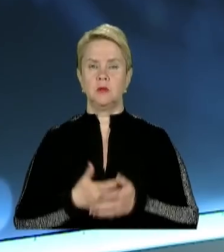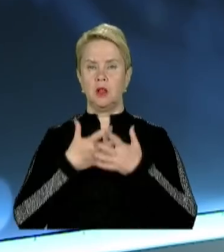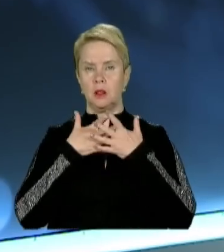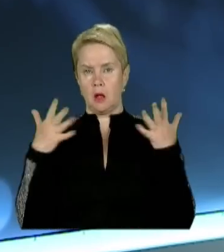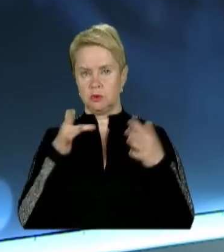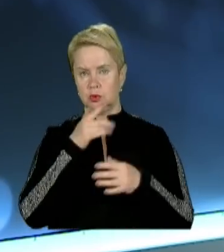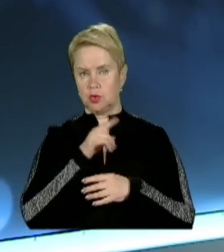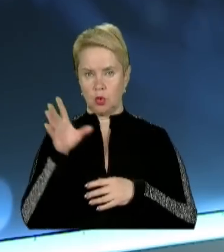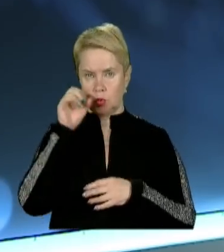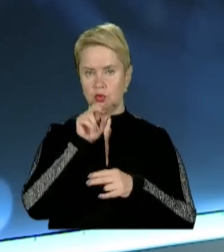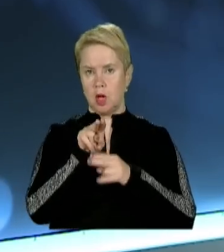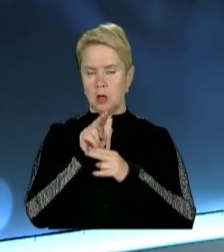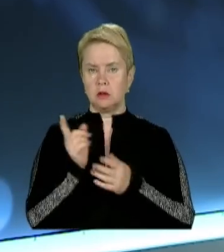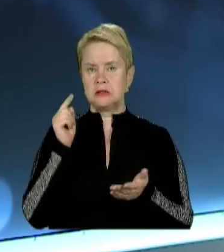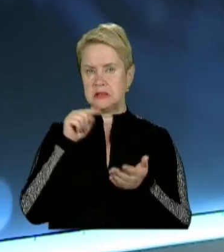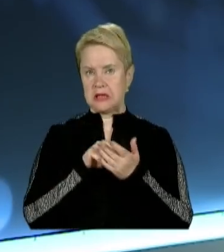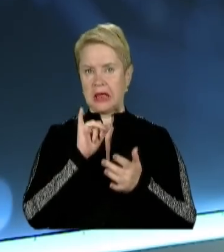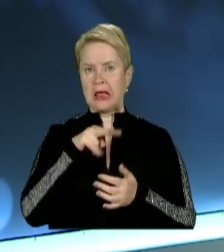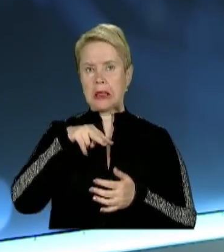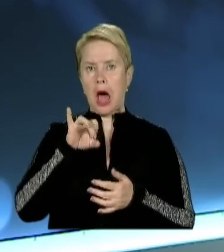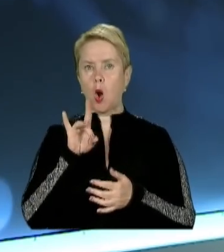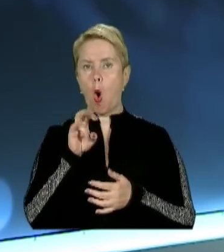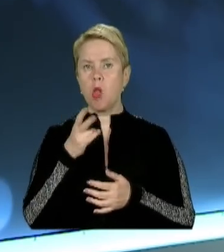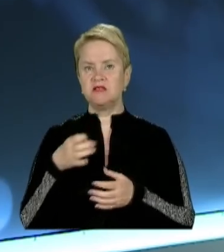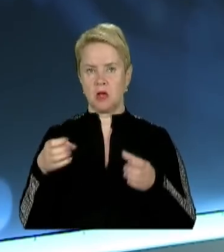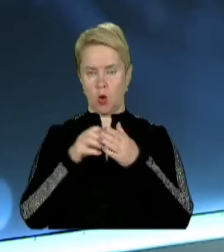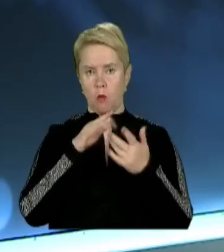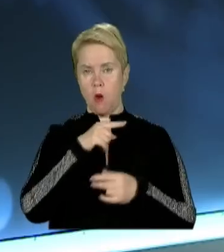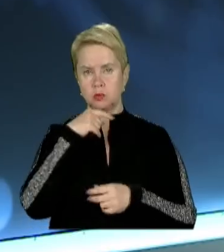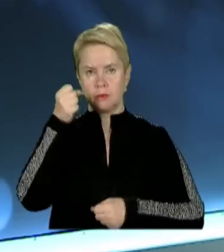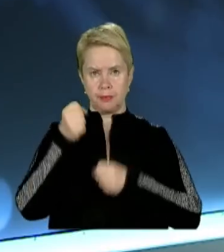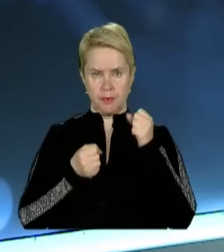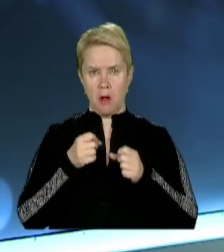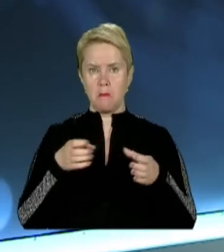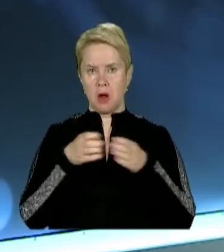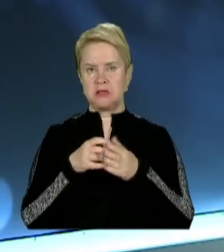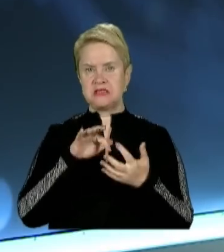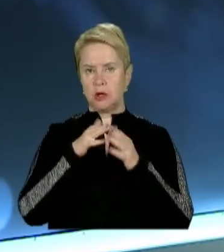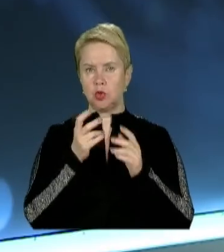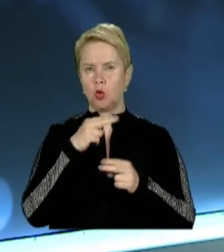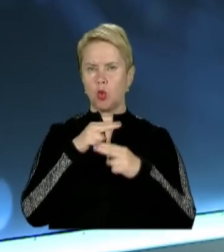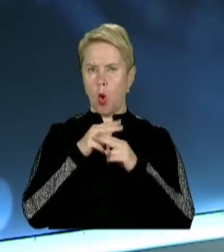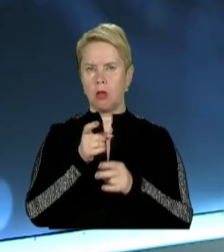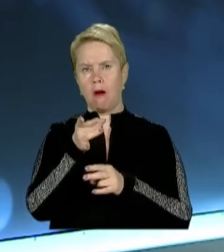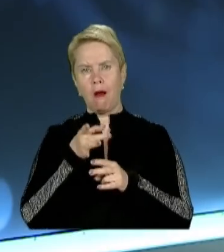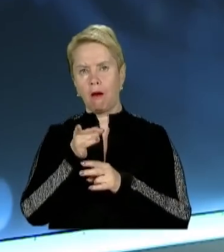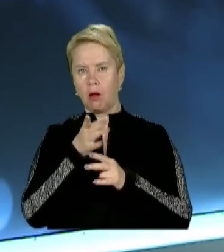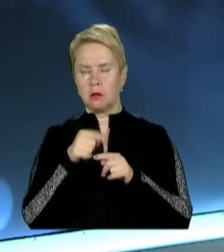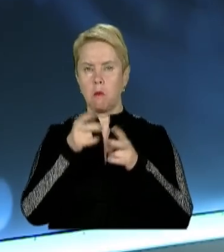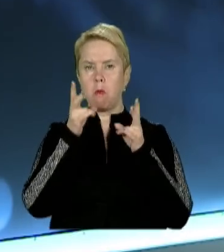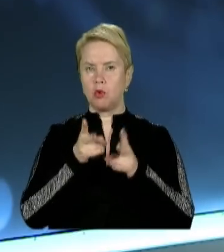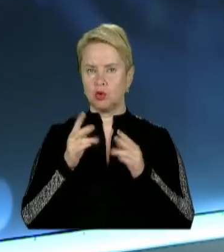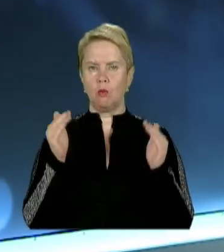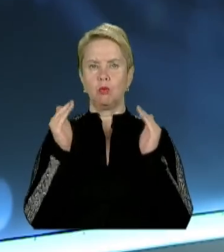Найбільше під час нічної атаки дісталося Іларіонівській громаді. Окупанти вгатили по мирному селищу дронами та ракетами. Там